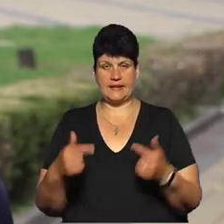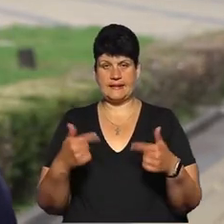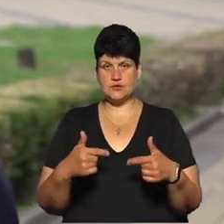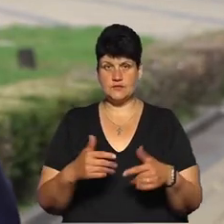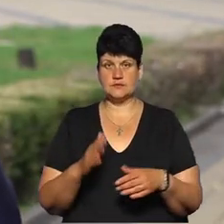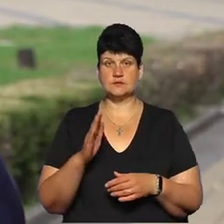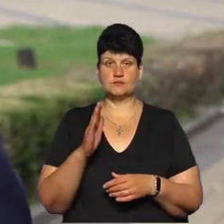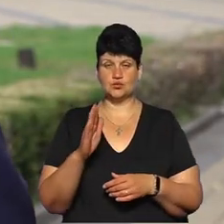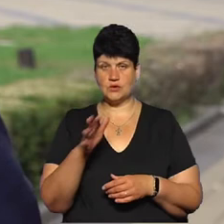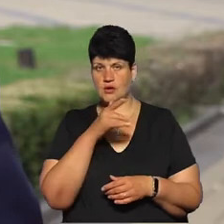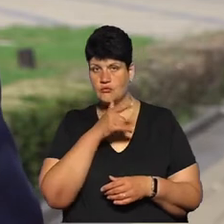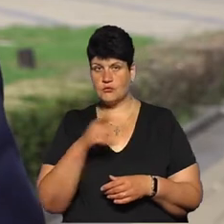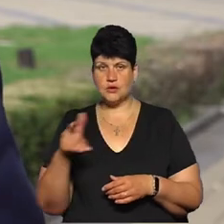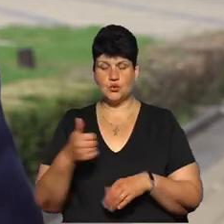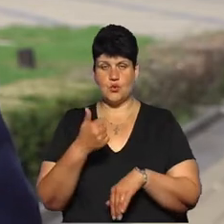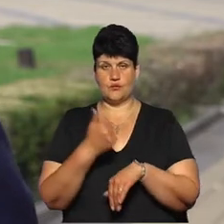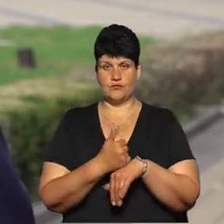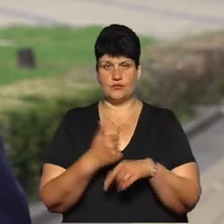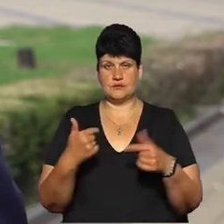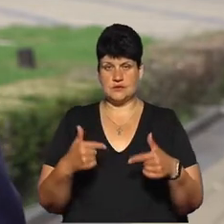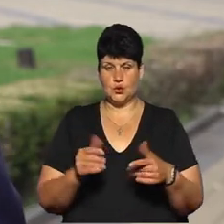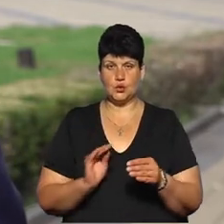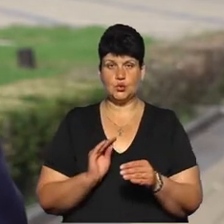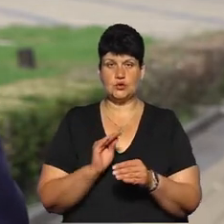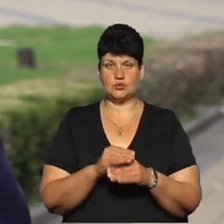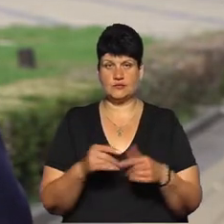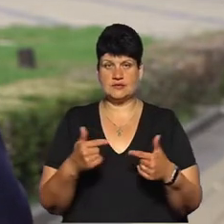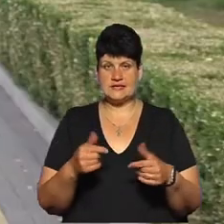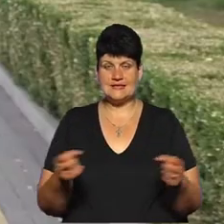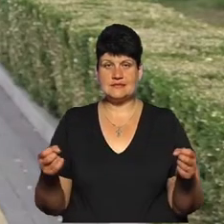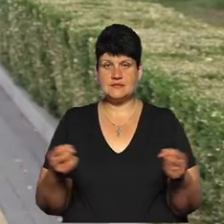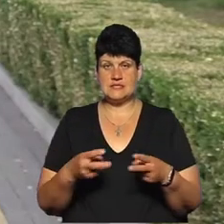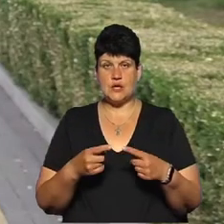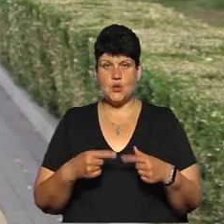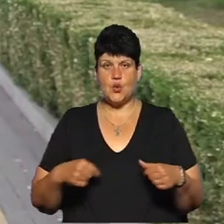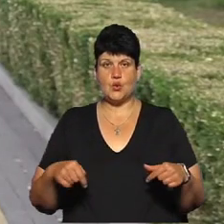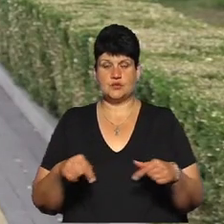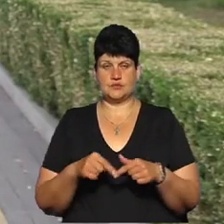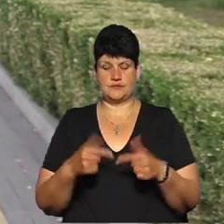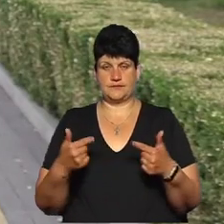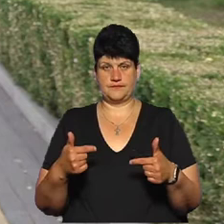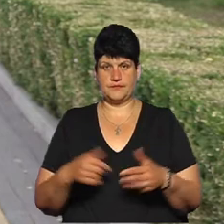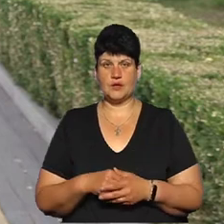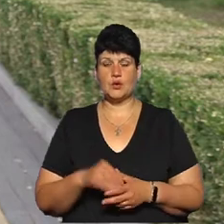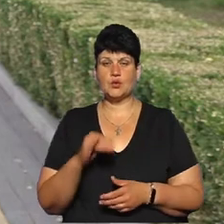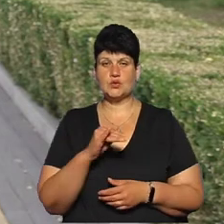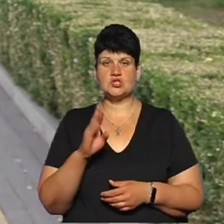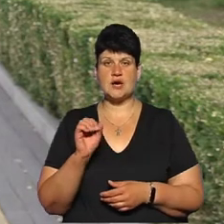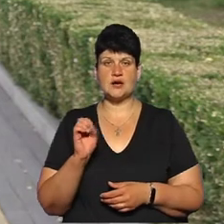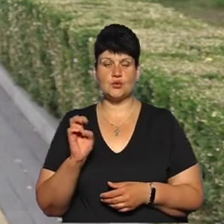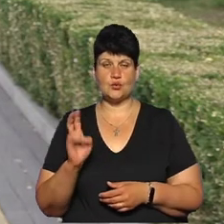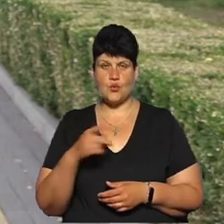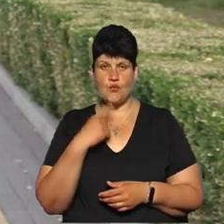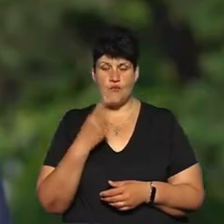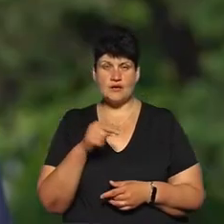період основної сесії, додаткової сесії і спеціально організованої сесії. Юрій Шайнюк розповідає, ті абітурієнти,